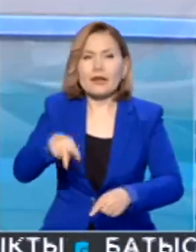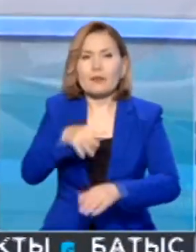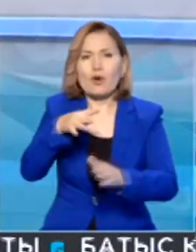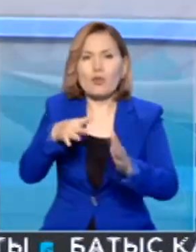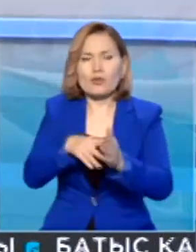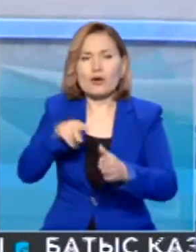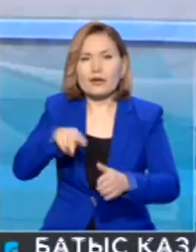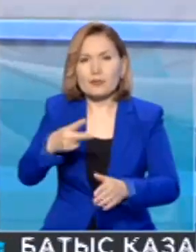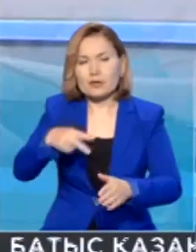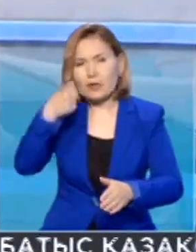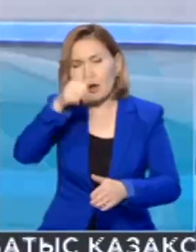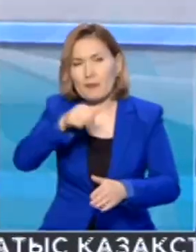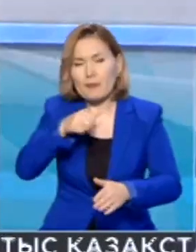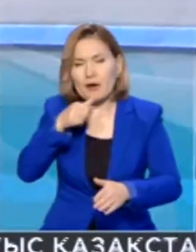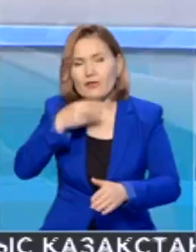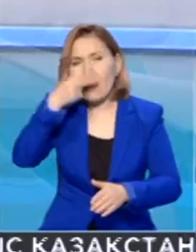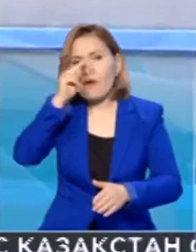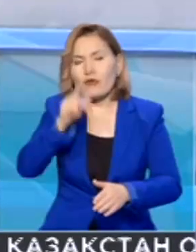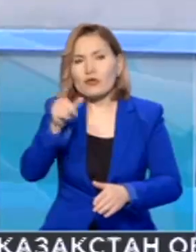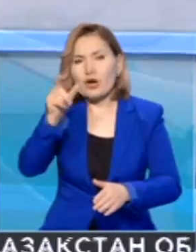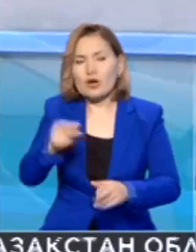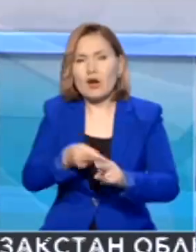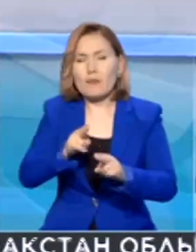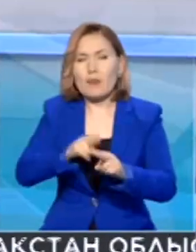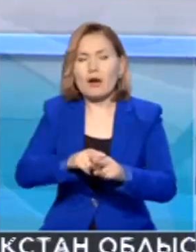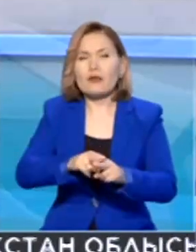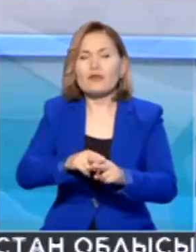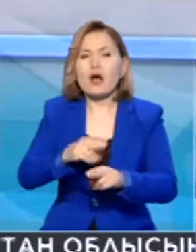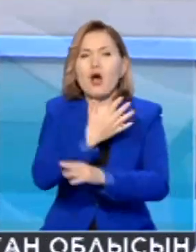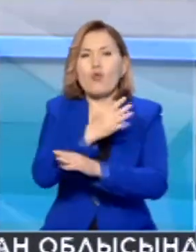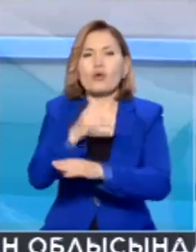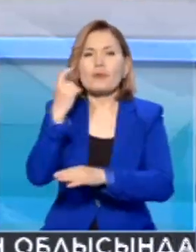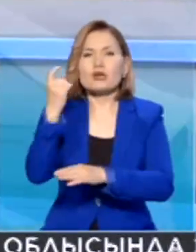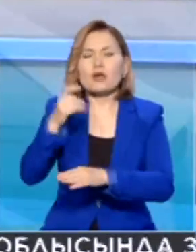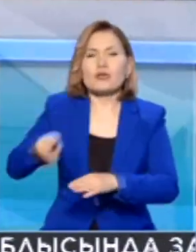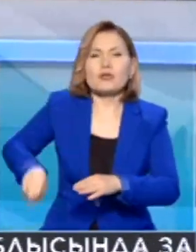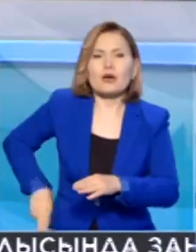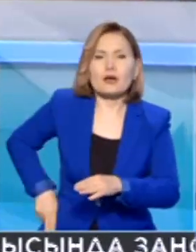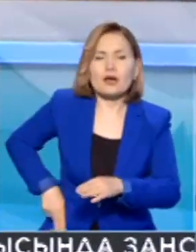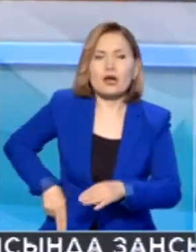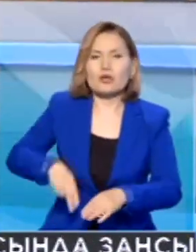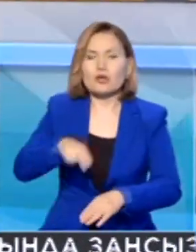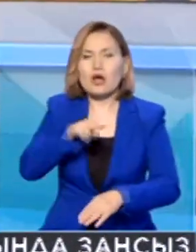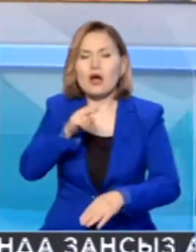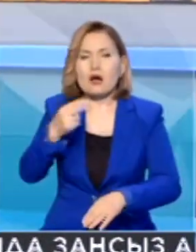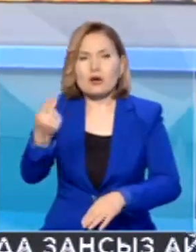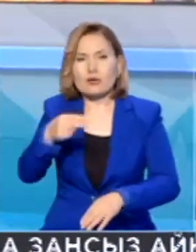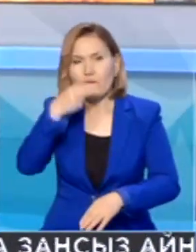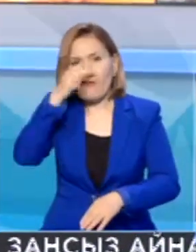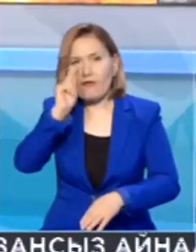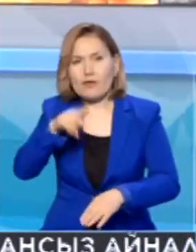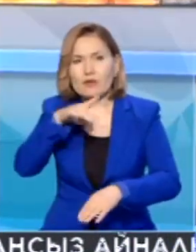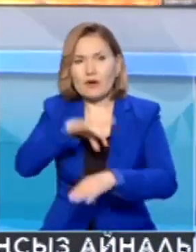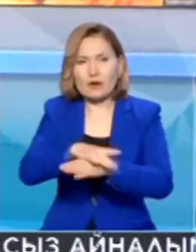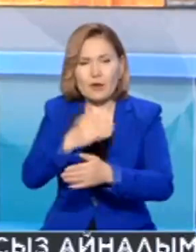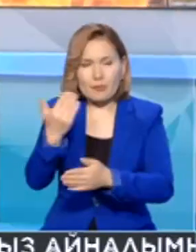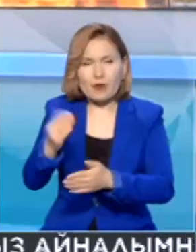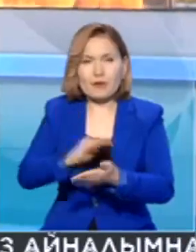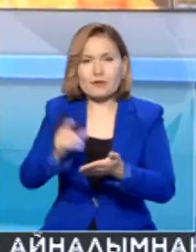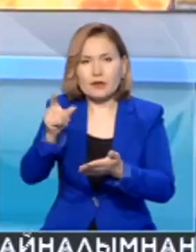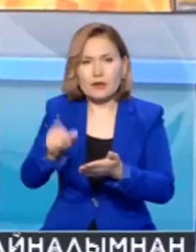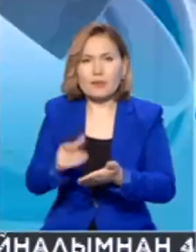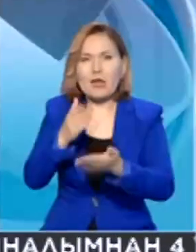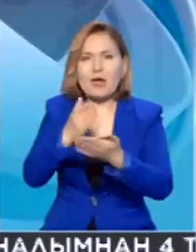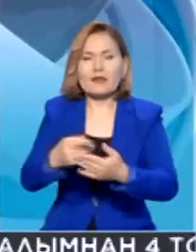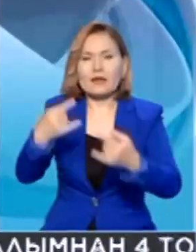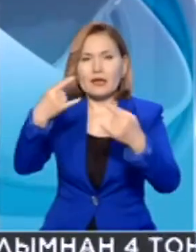2019-2022 жылдары Басаман орман шаруашылығының директоры міндетін атқарған Асқат Жәкішев. Өңірдегі тілшіміз Дәуренбек Әбдібек қазір